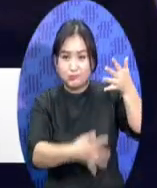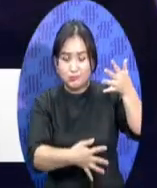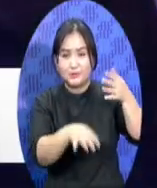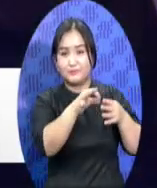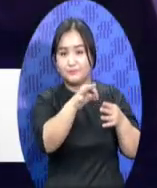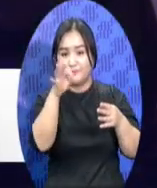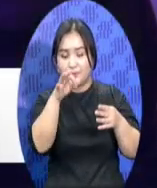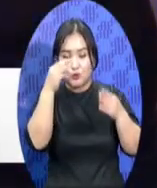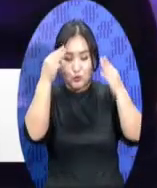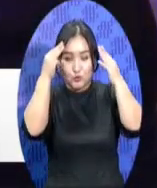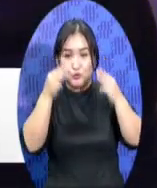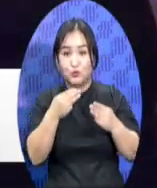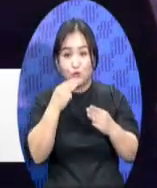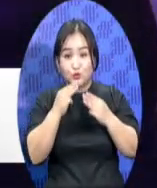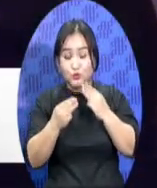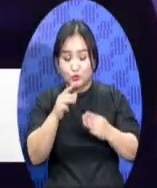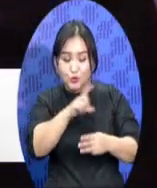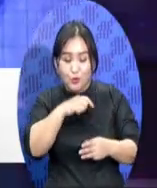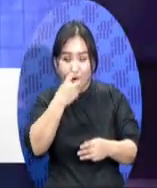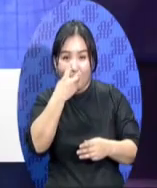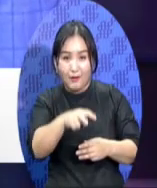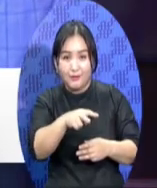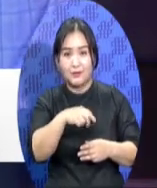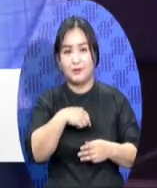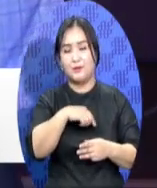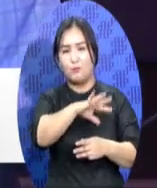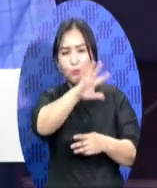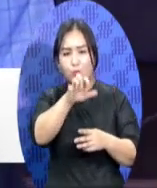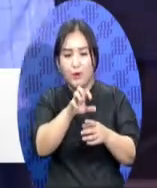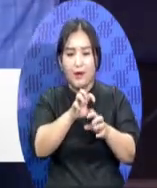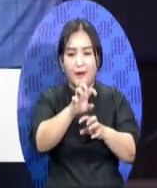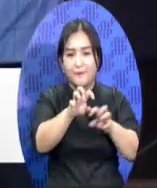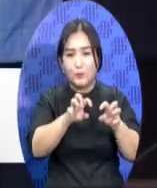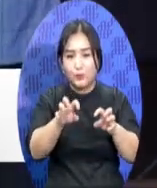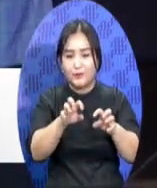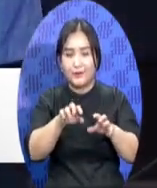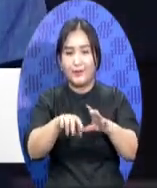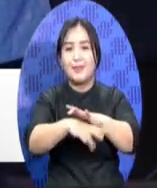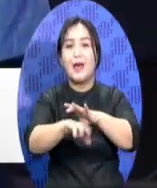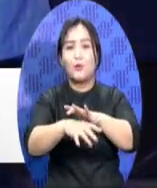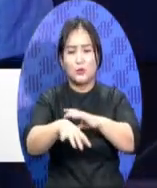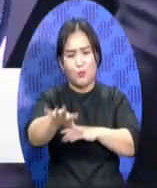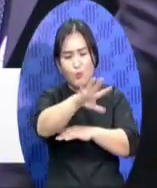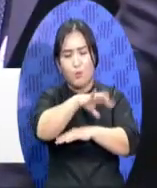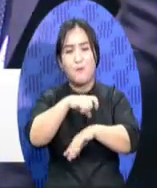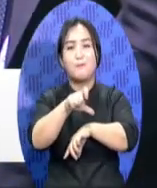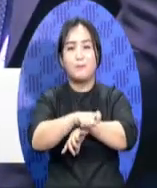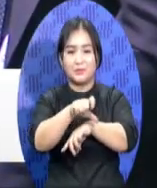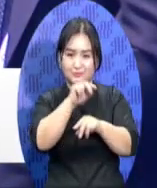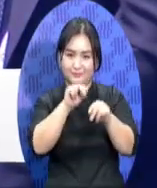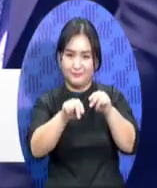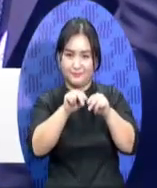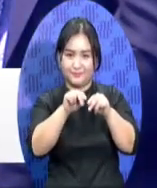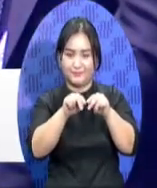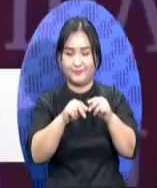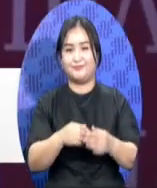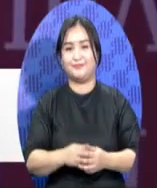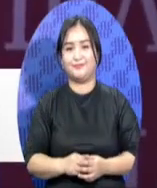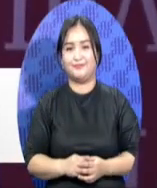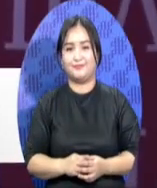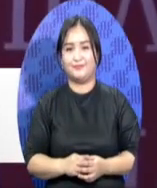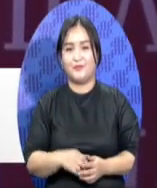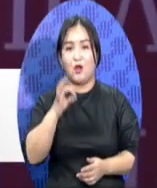агуулга, мэрэгжлийн техник тоног төхөөрөмж ашигласан байдал, за эвлүүлэг, найруулга зэрэг мэрэгжлийн шаардлагын дагуу шүүсэн байна.